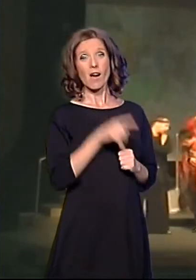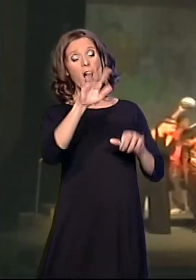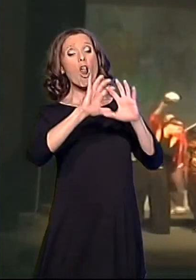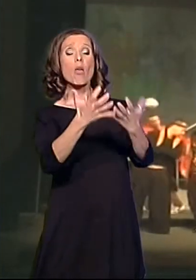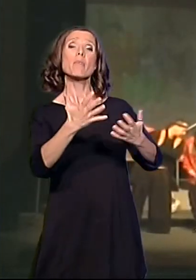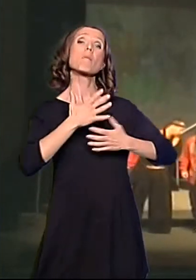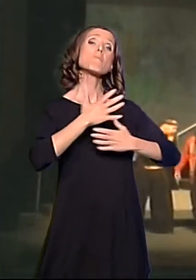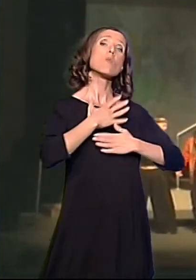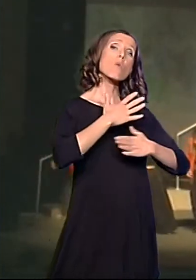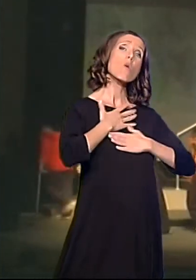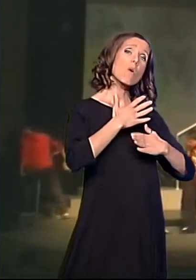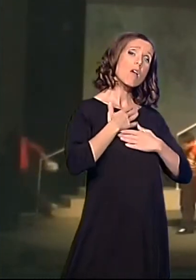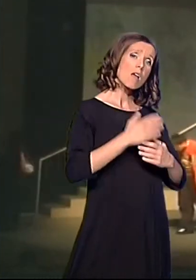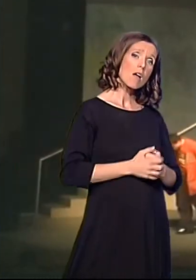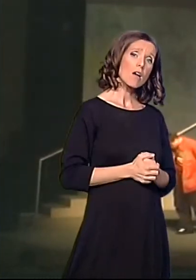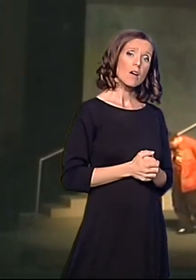Lopta je moja.